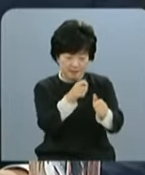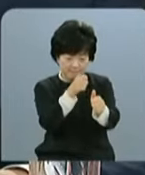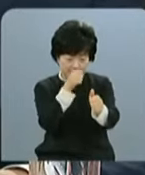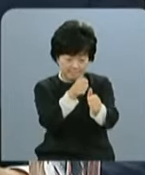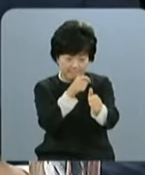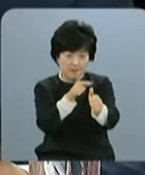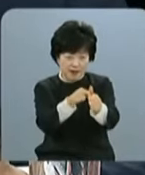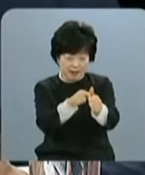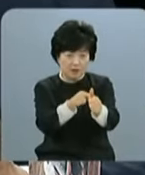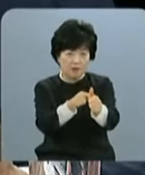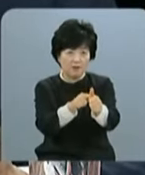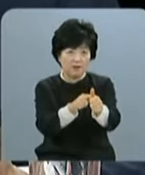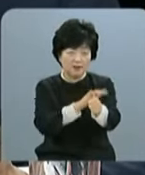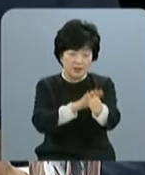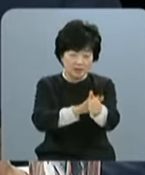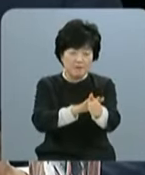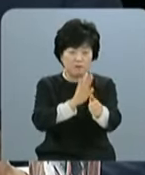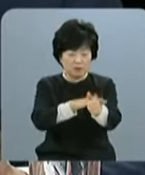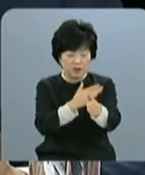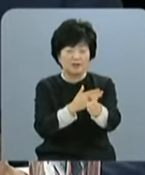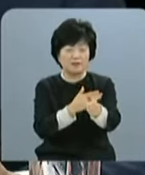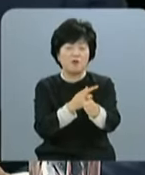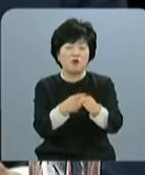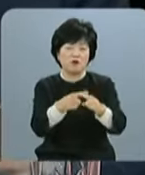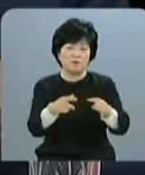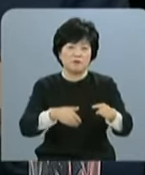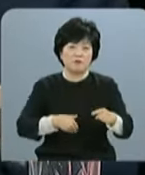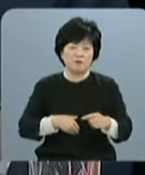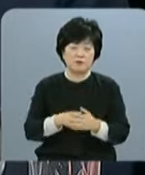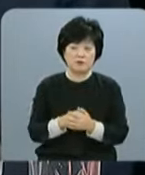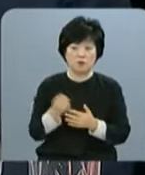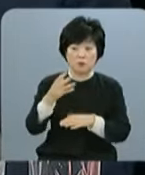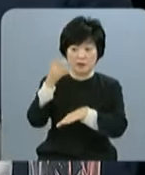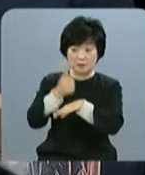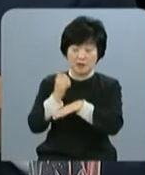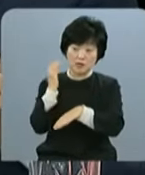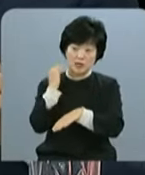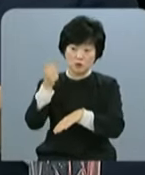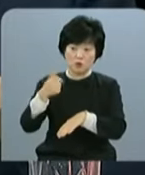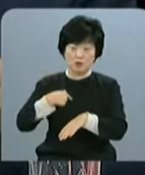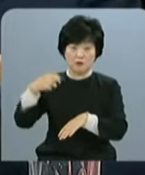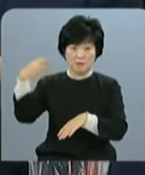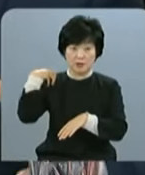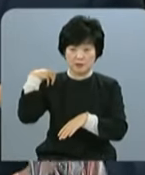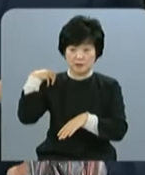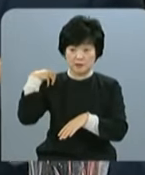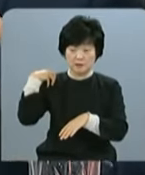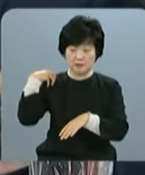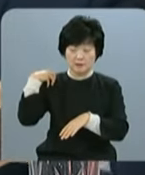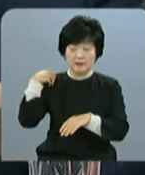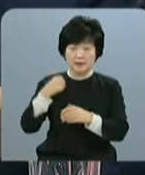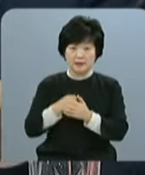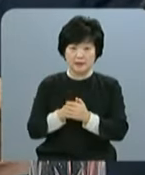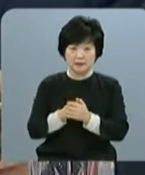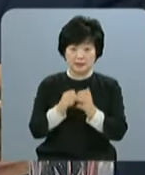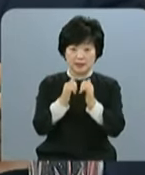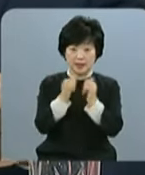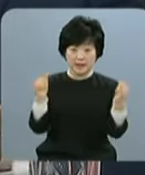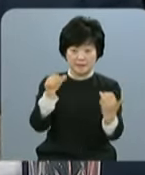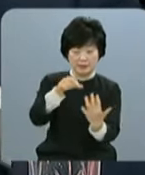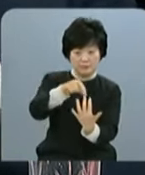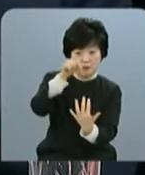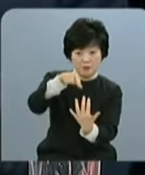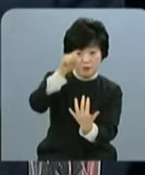이걸 가야 된다. 그리고 앞으로 마지막으로 한 가지만 말씀드리면 대통령이 해야 될 일은 저는 통상적으로 인사와 시스템을